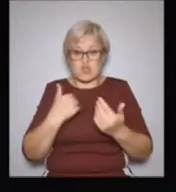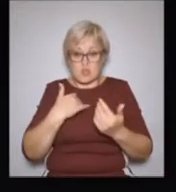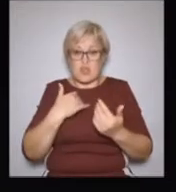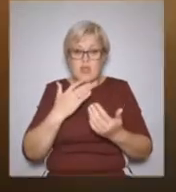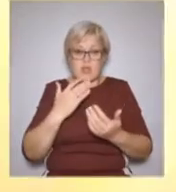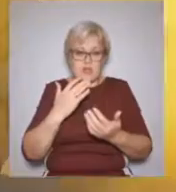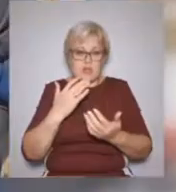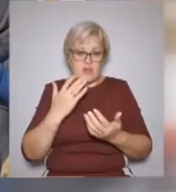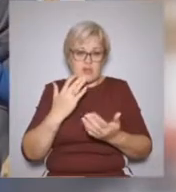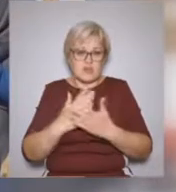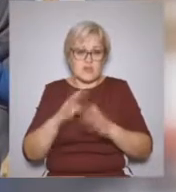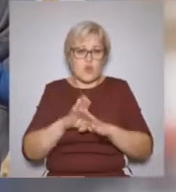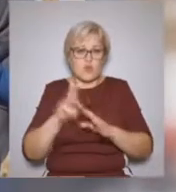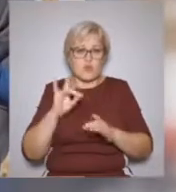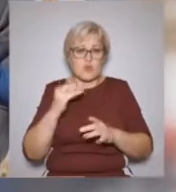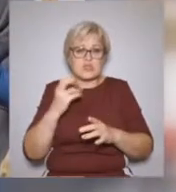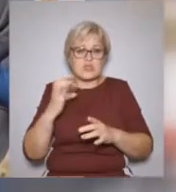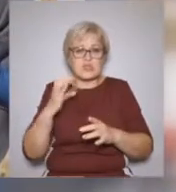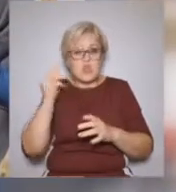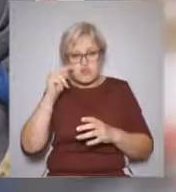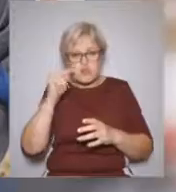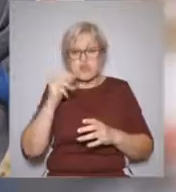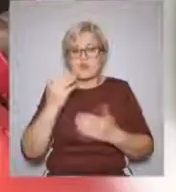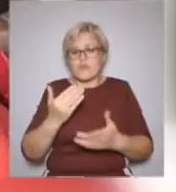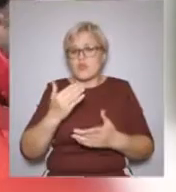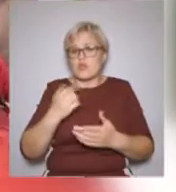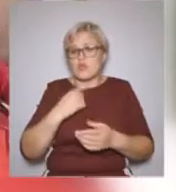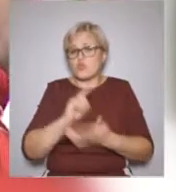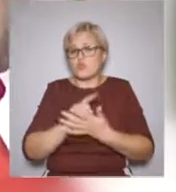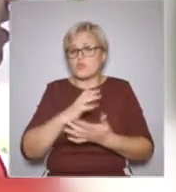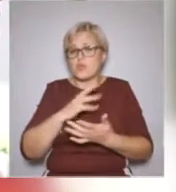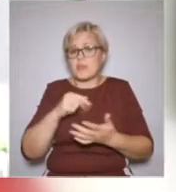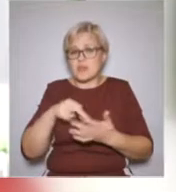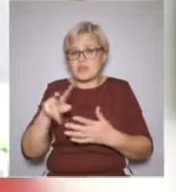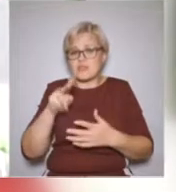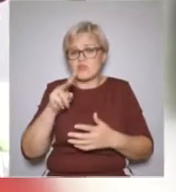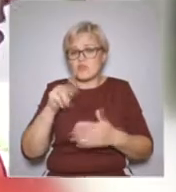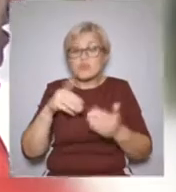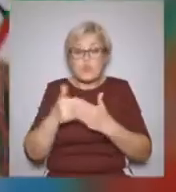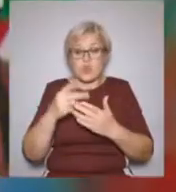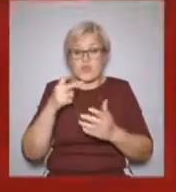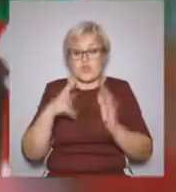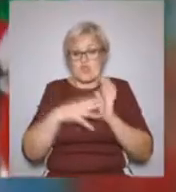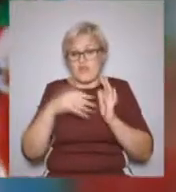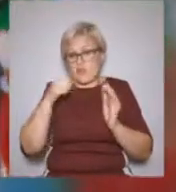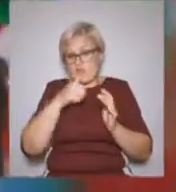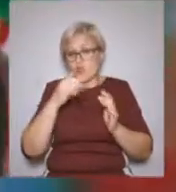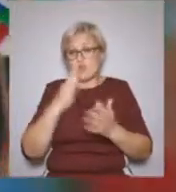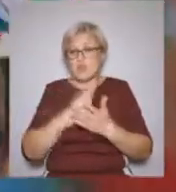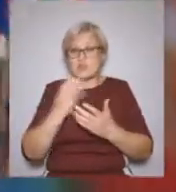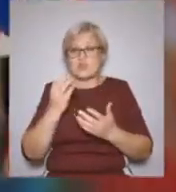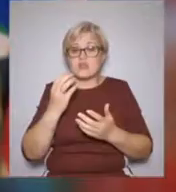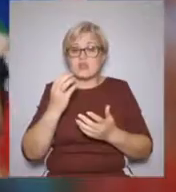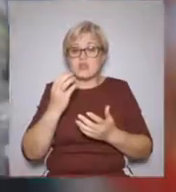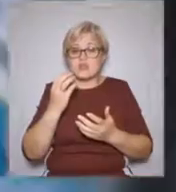сложнее из 11 года по сегодняшний день у меня идет такой процесс обучения то есть вот то что